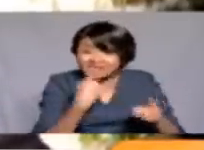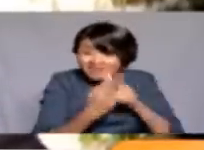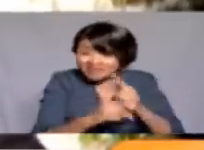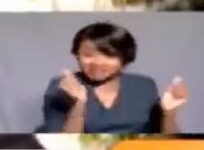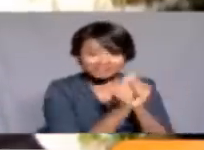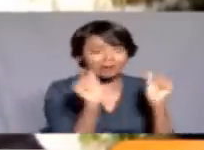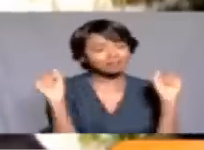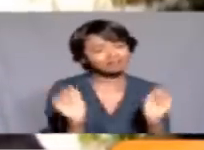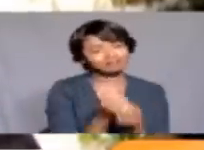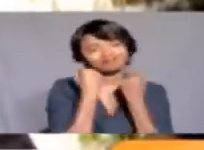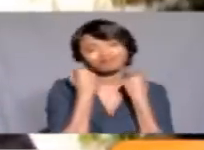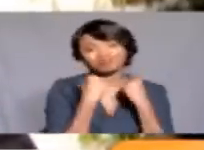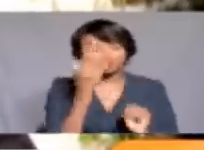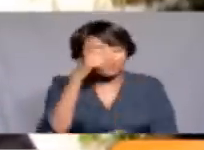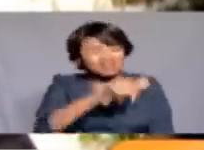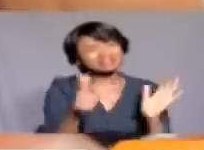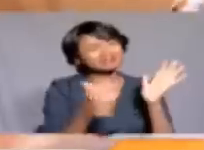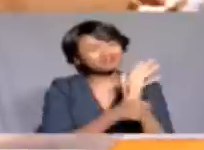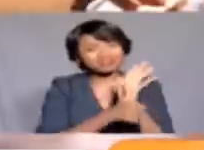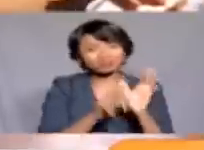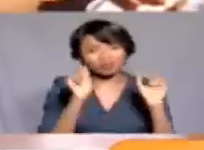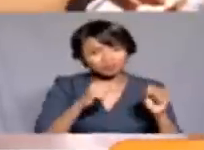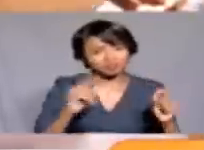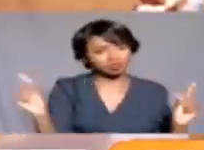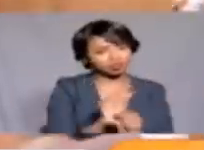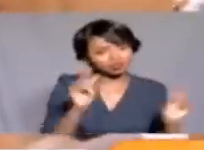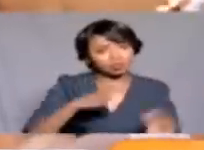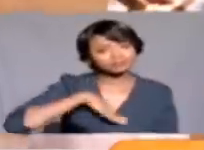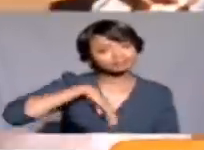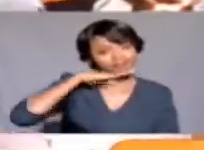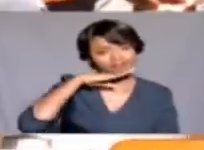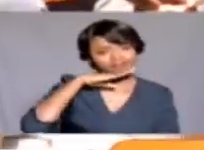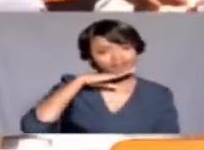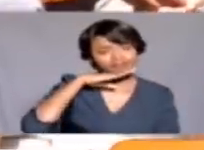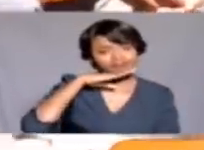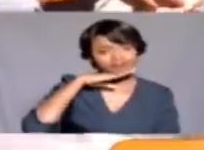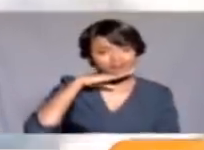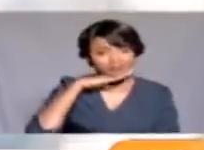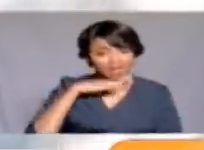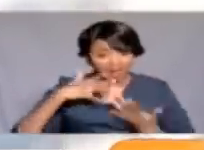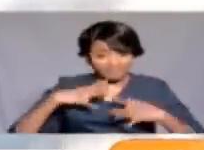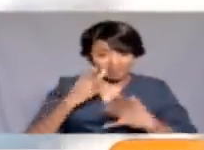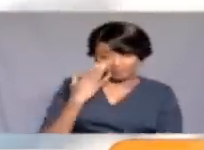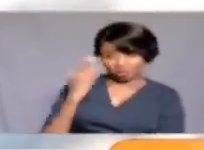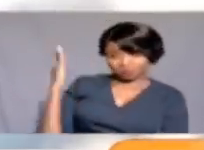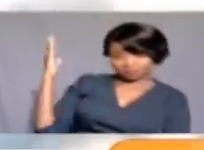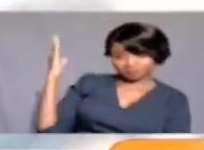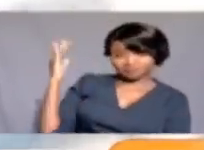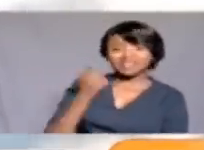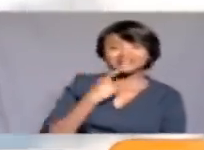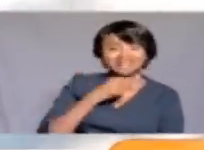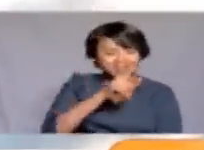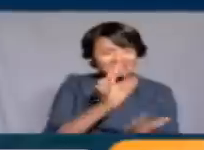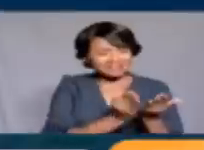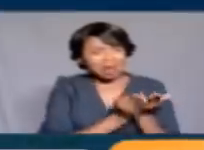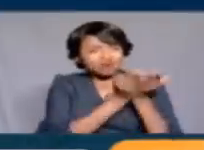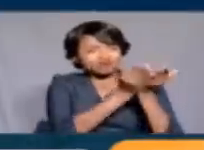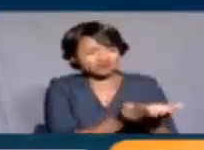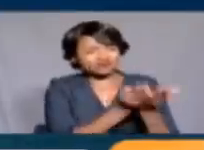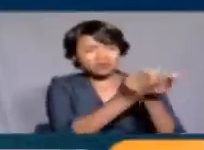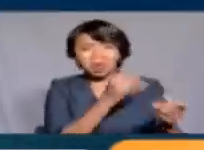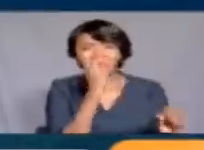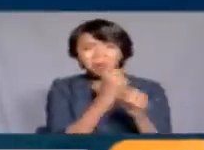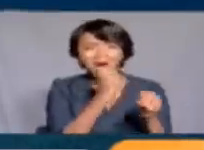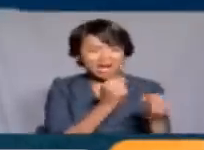hii. Nitaga dunia. Miezi mitatu lakini. The fishermen claim that the dredging vessel has been operating